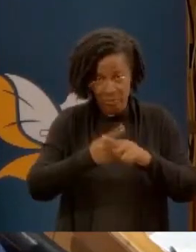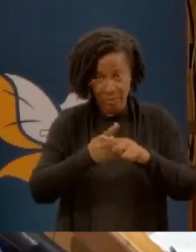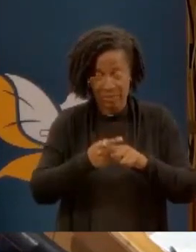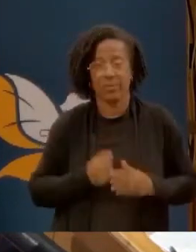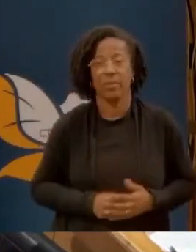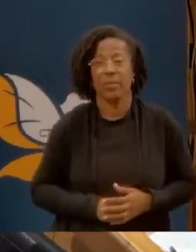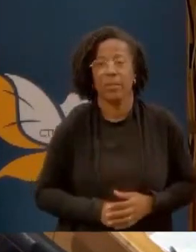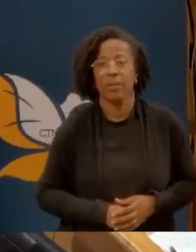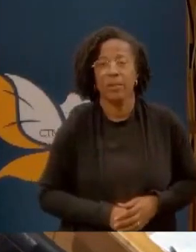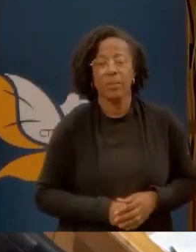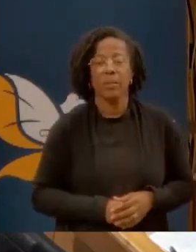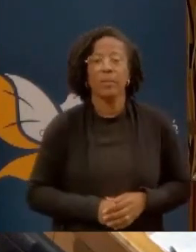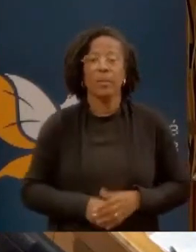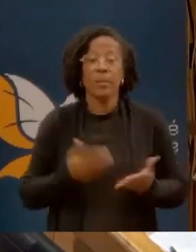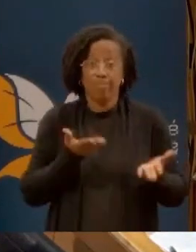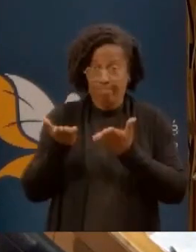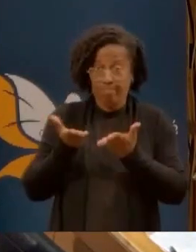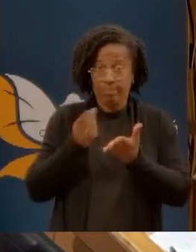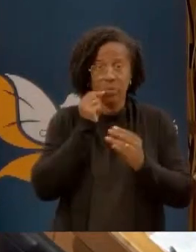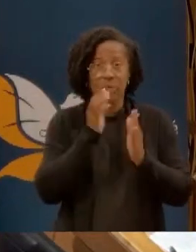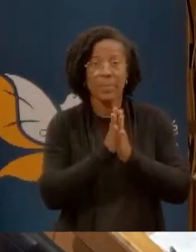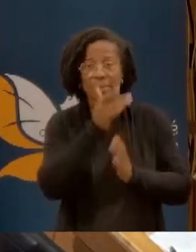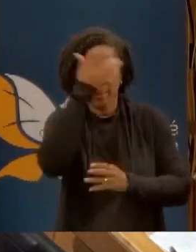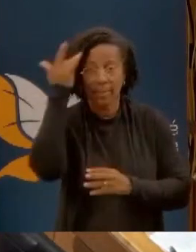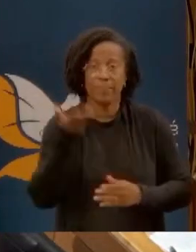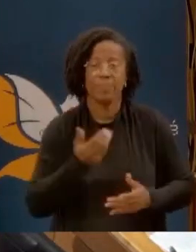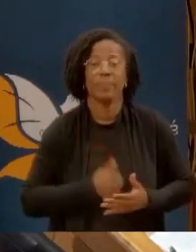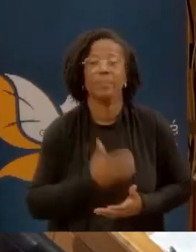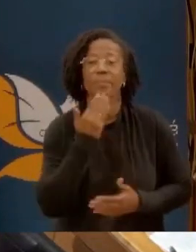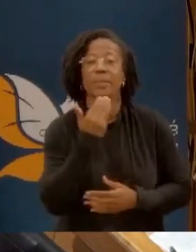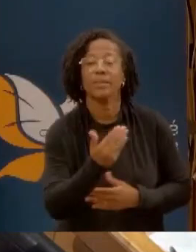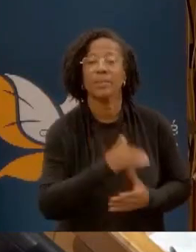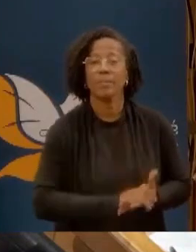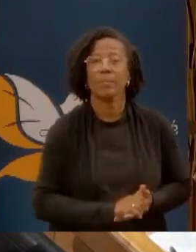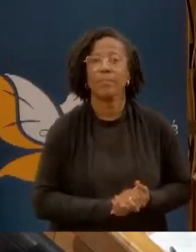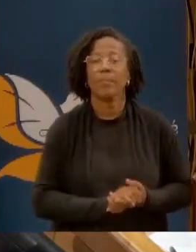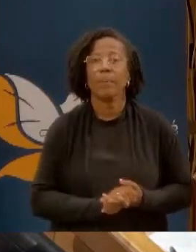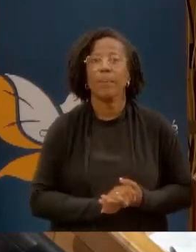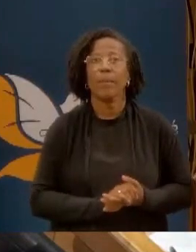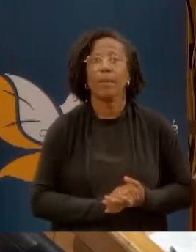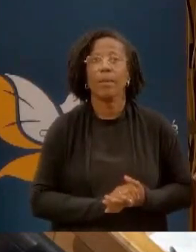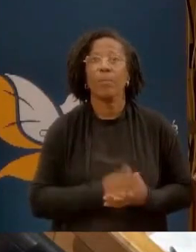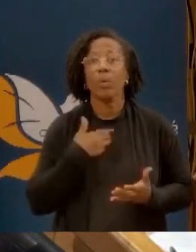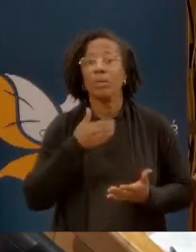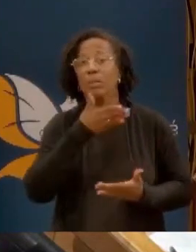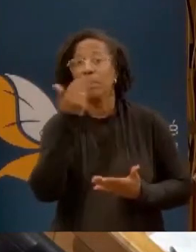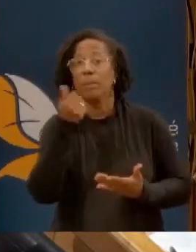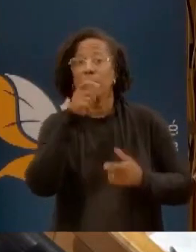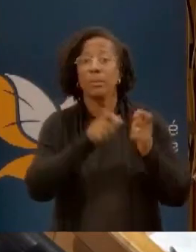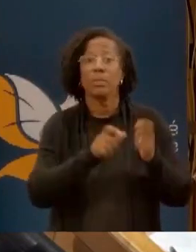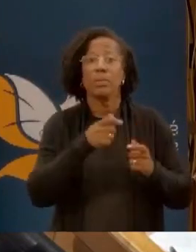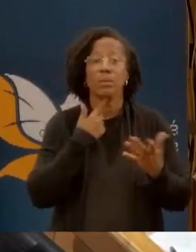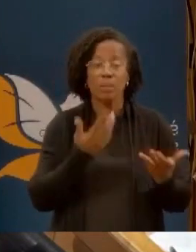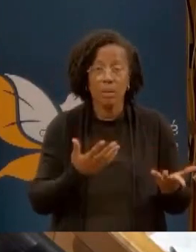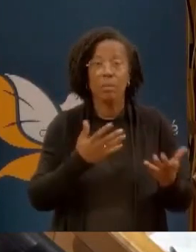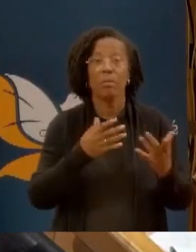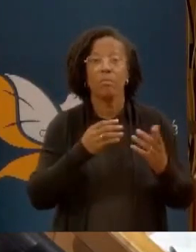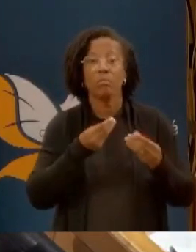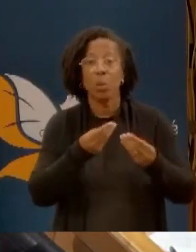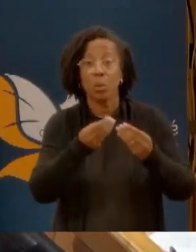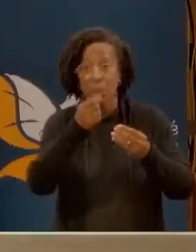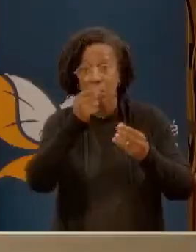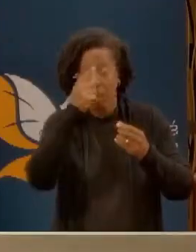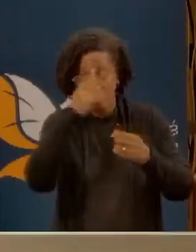D'accord. Allez-y, monsieur Marissette. Merci. Alors, je ne sais pas, ceux qui sont favorables à quoi?